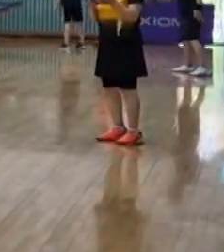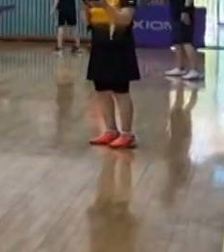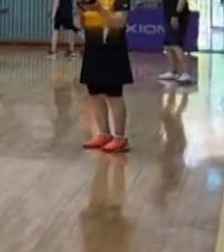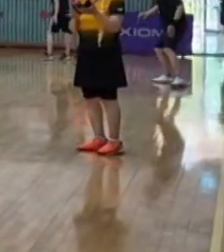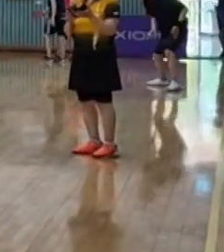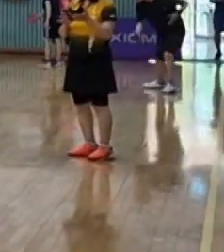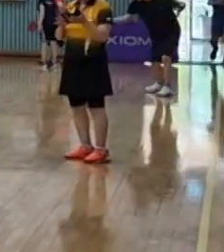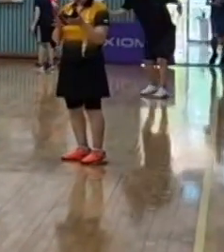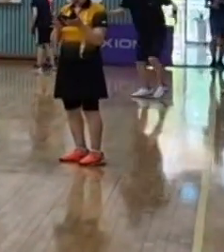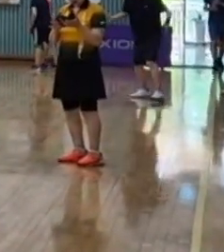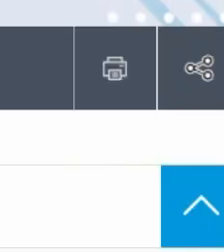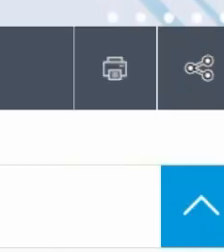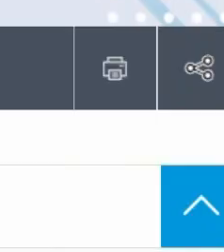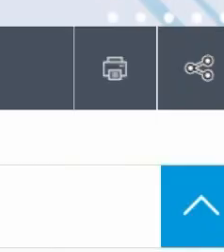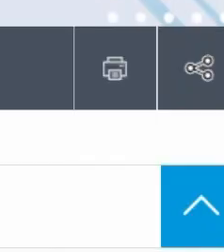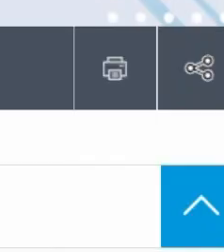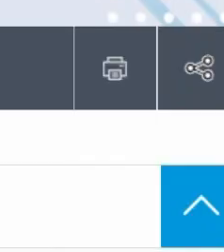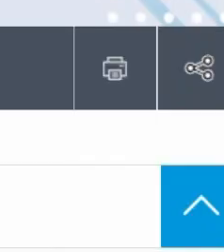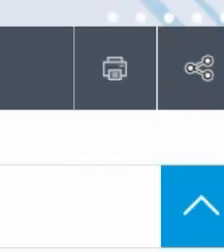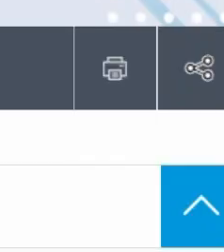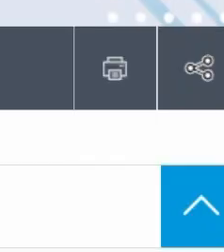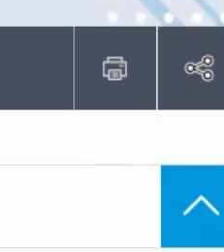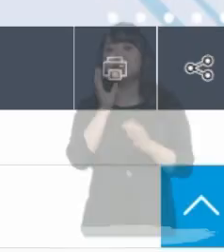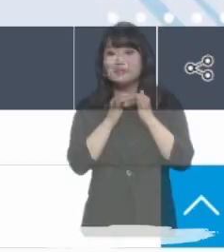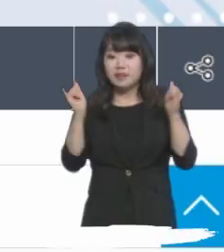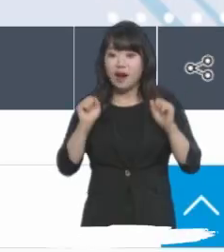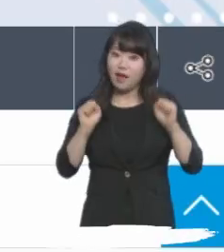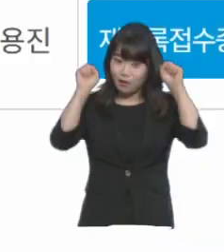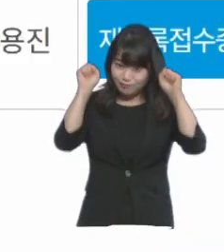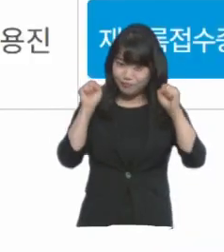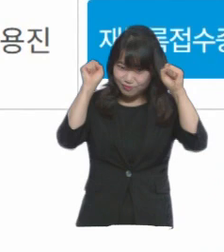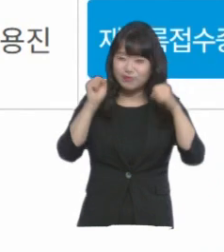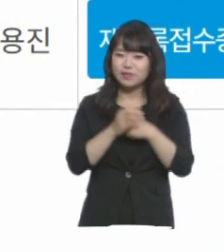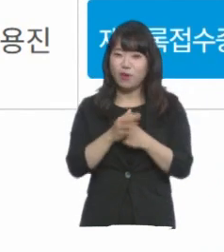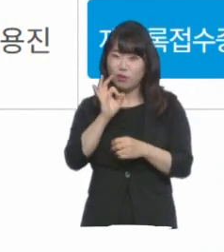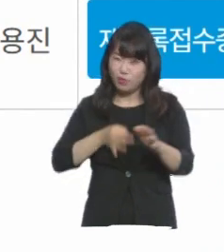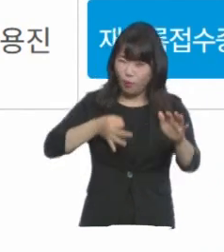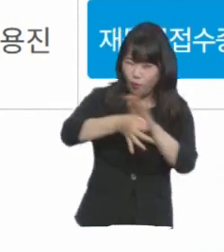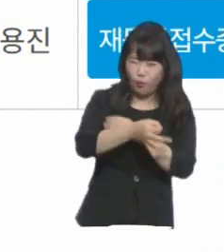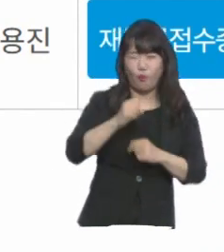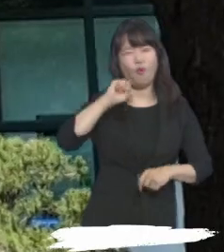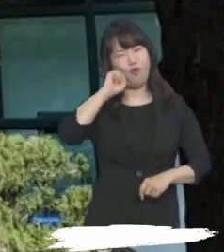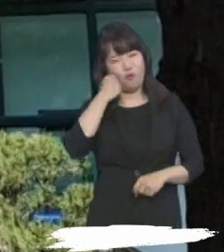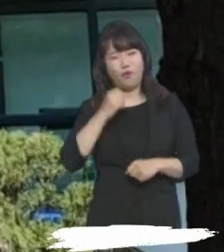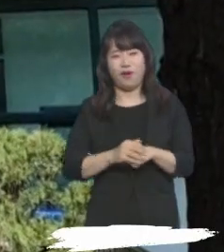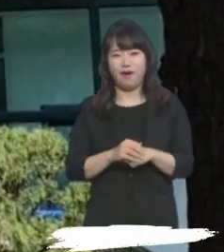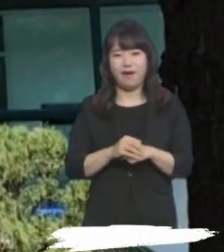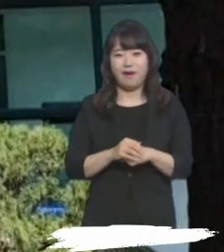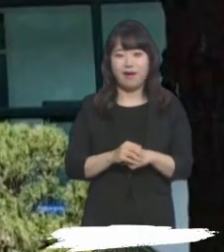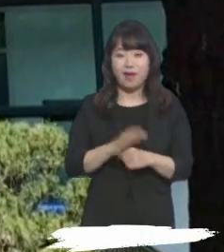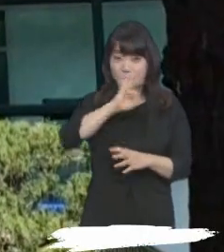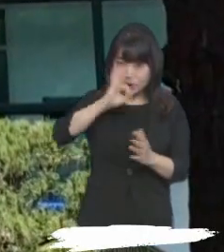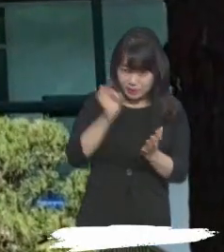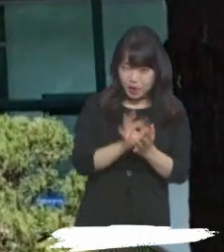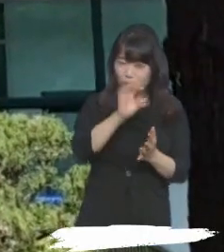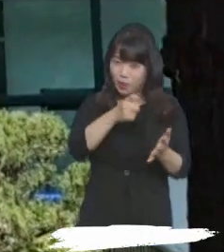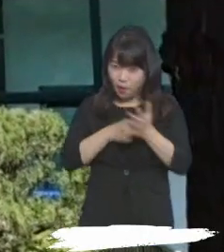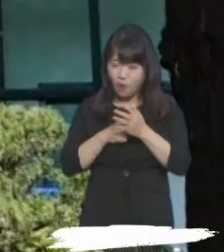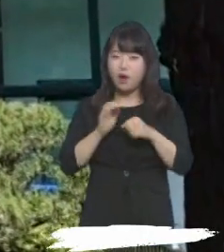적절한 운동입니다. 노인들은 운동하는데 큰 돈을 들이기가 어렵습니다. 적은 비용으로 탁구를